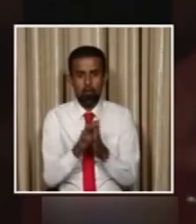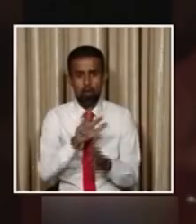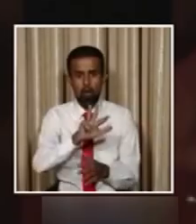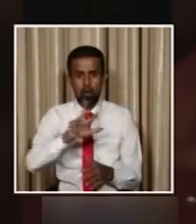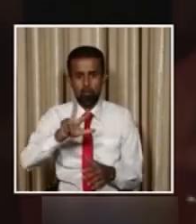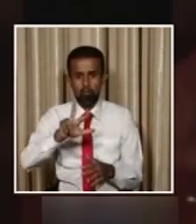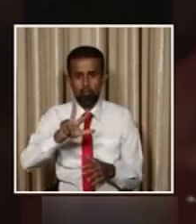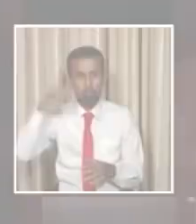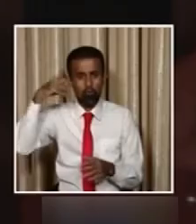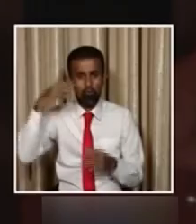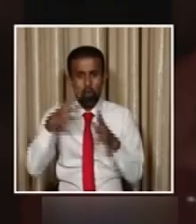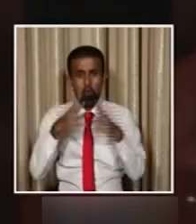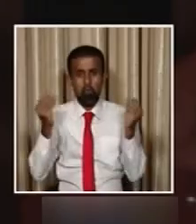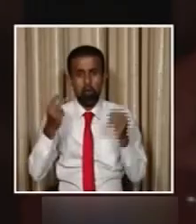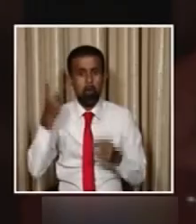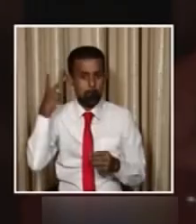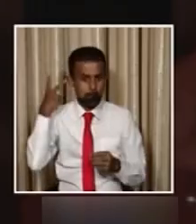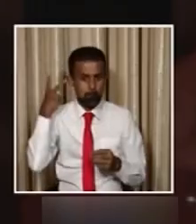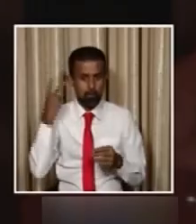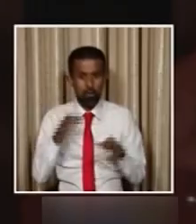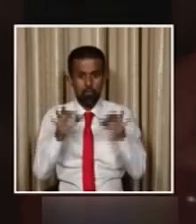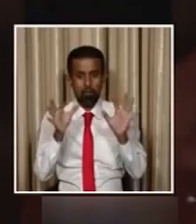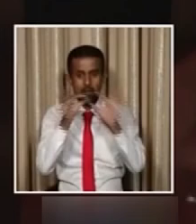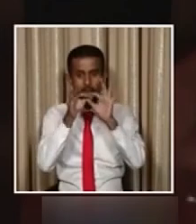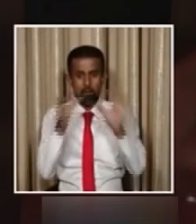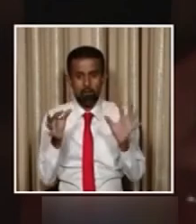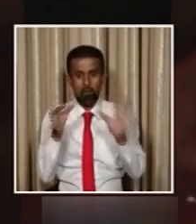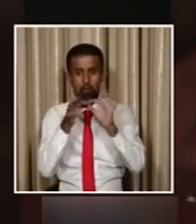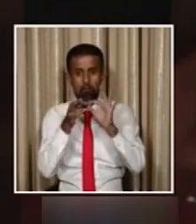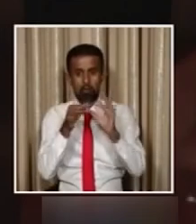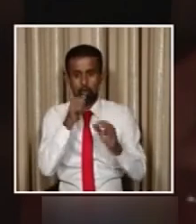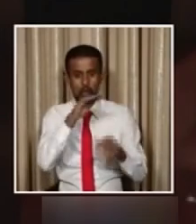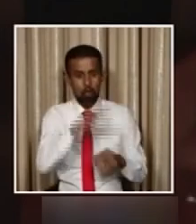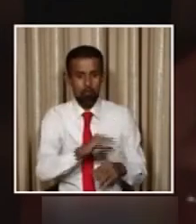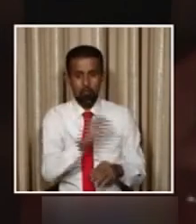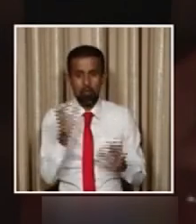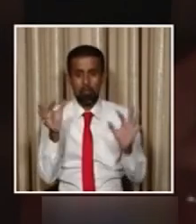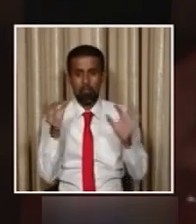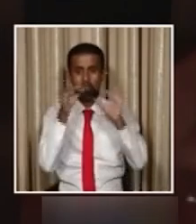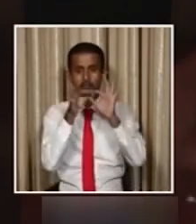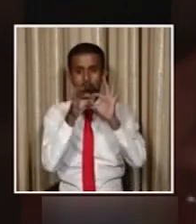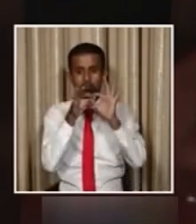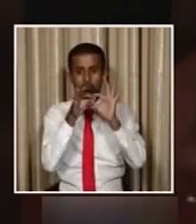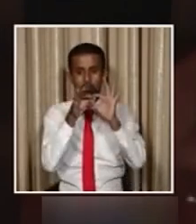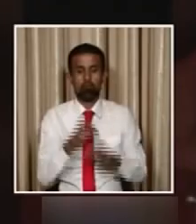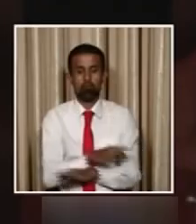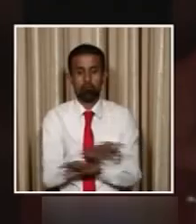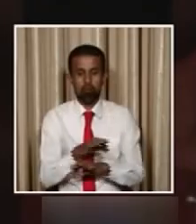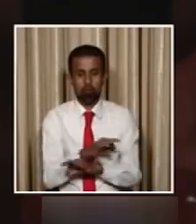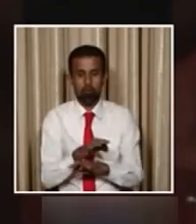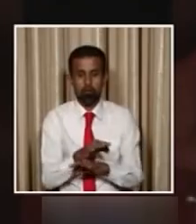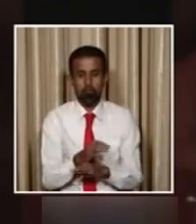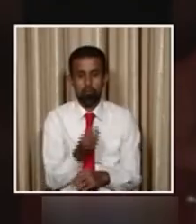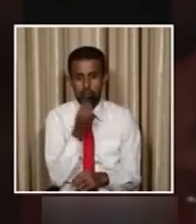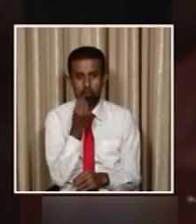විදුලිය විසන්ධි කරා පෙරේද දවසේ. ඒතර ඒවා එකින් එක තමයි කනෙක්ට් කරගෙන යන්නේ ඒ වතුර බැහැගෙන ගියාට පස්සේ. ඒ නිසා මේ ක්‍රමවේදයන් දැන් ක්‍රියාත්මක වෙනවා. ආහාර